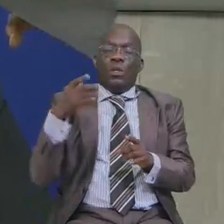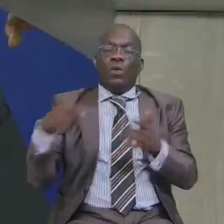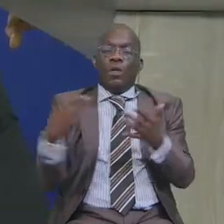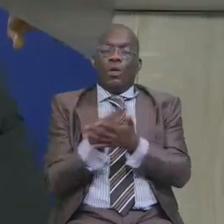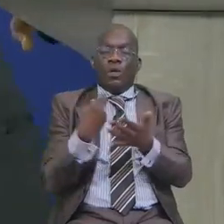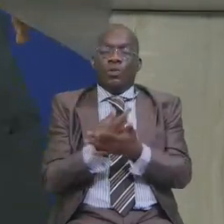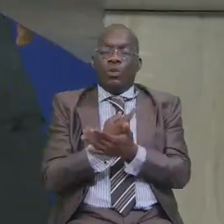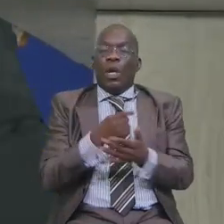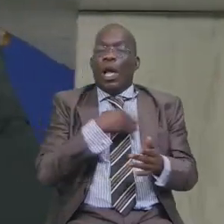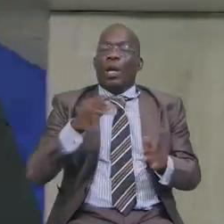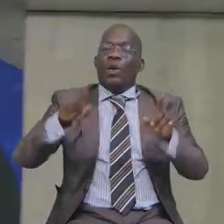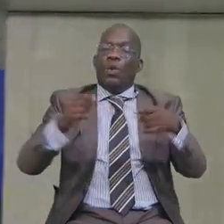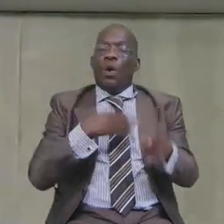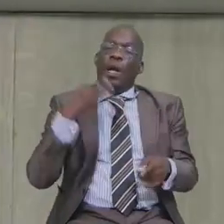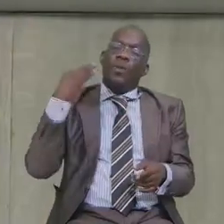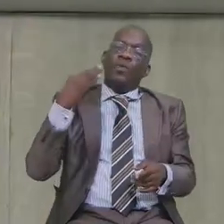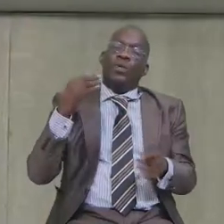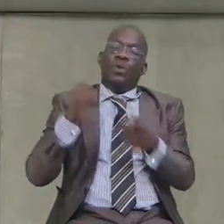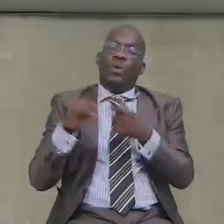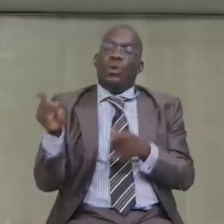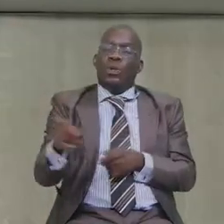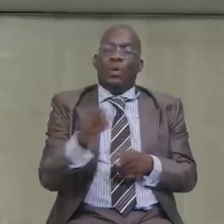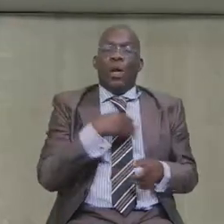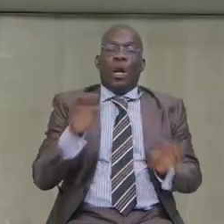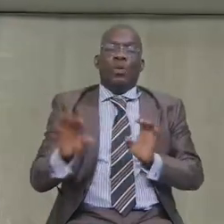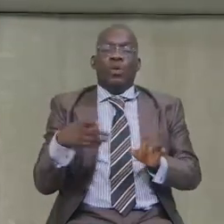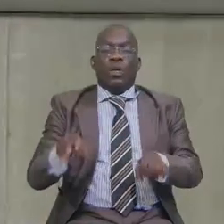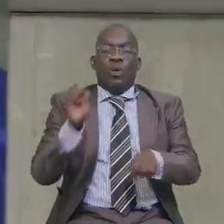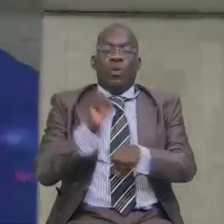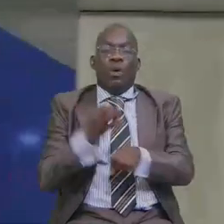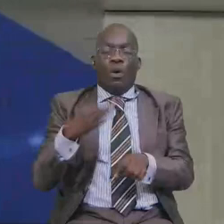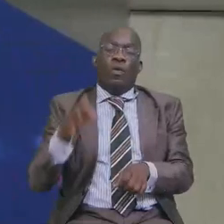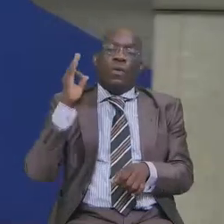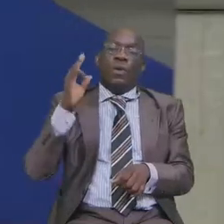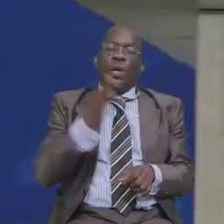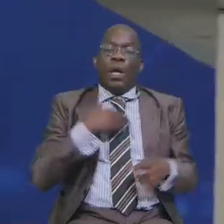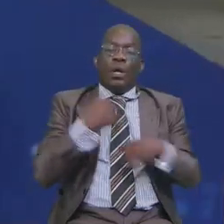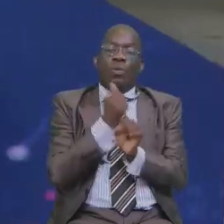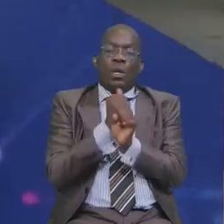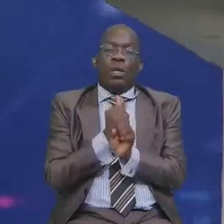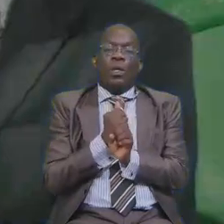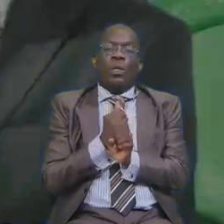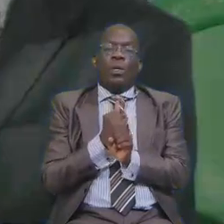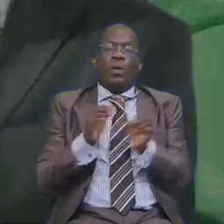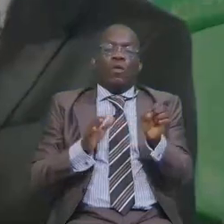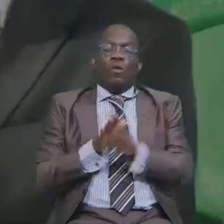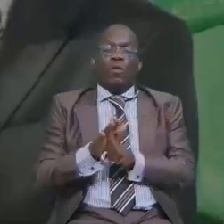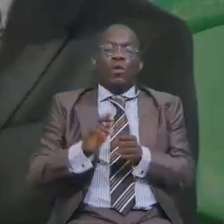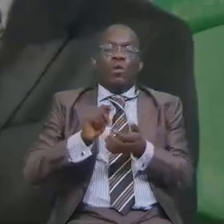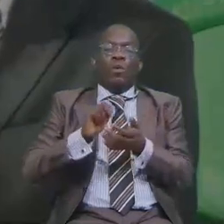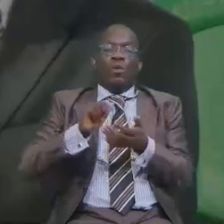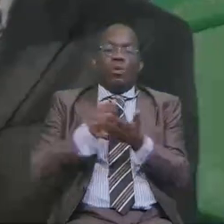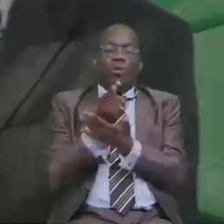leur prêcher cela et fasse-le d'un évangéliste et remplis bien ton ministère.